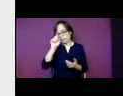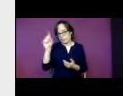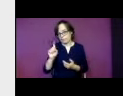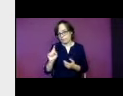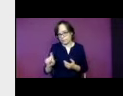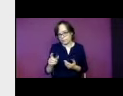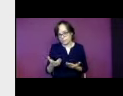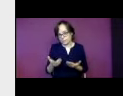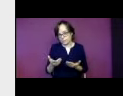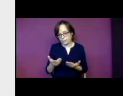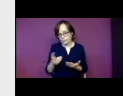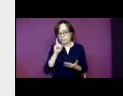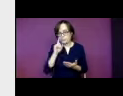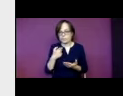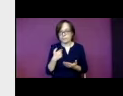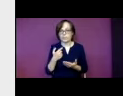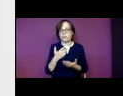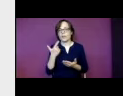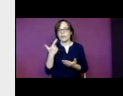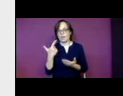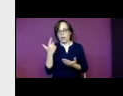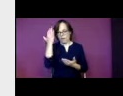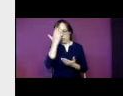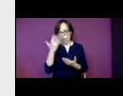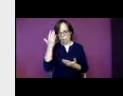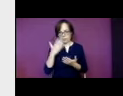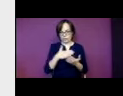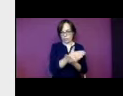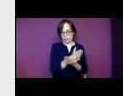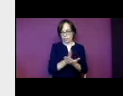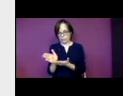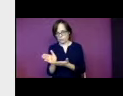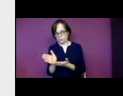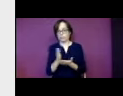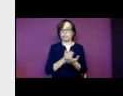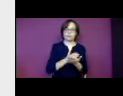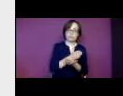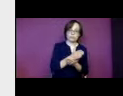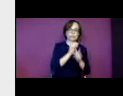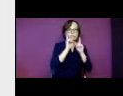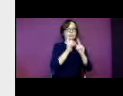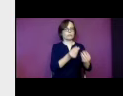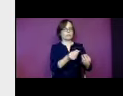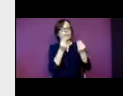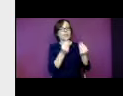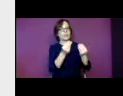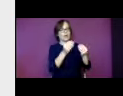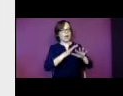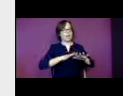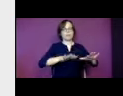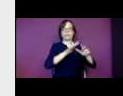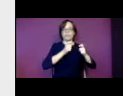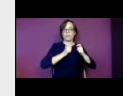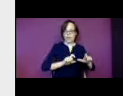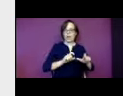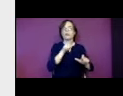stajemy w rozkroku pomiędzy dwoma wizjami. Z jednej strony jest wizja właśnie sielankowej scenografii, do której tęsknimy głównie jako mieszkańcy